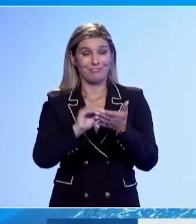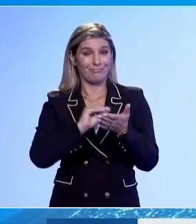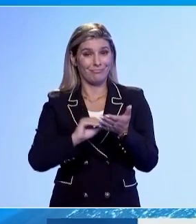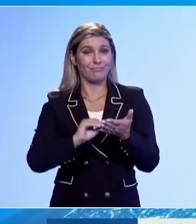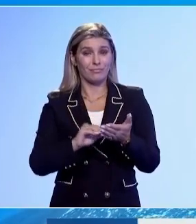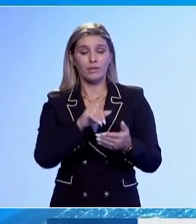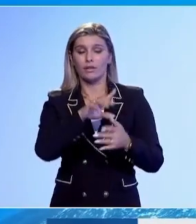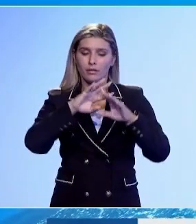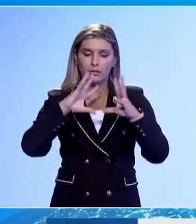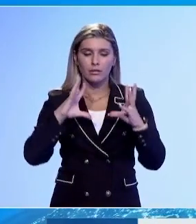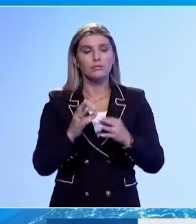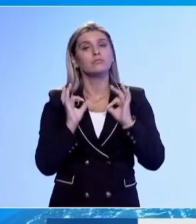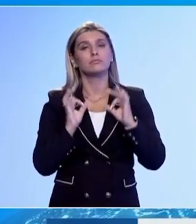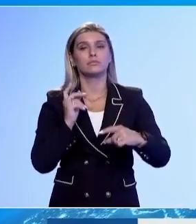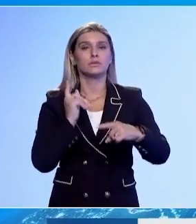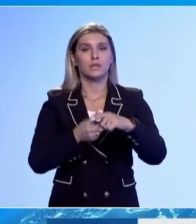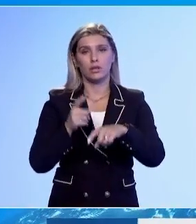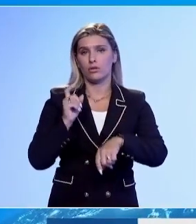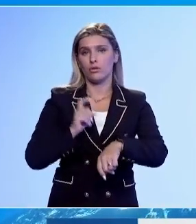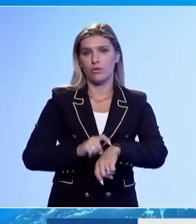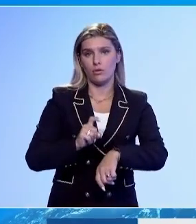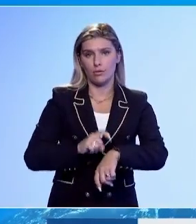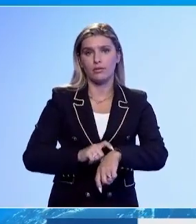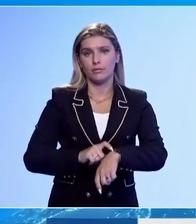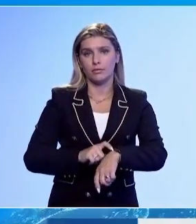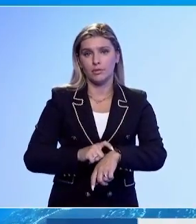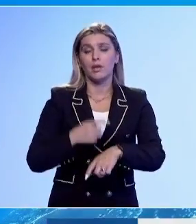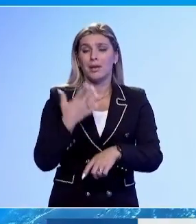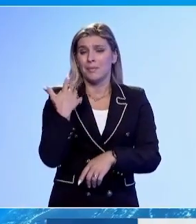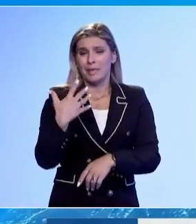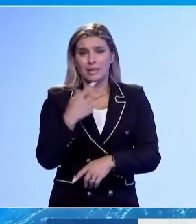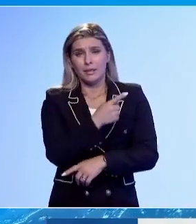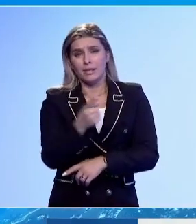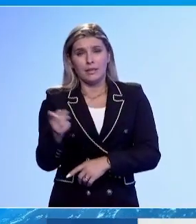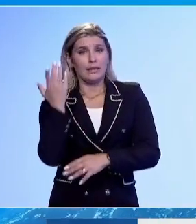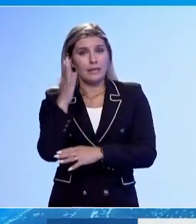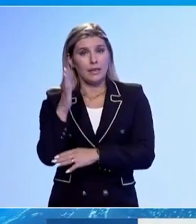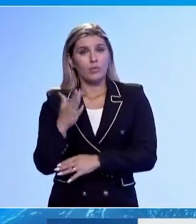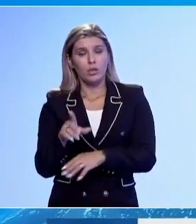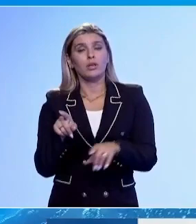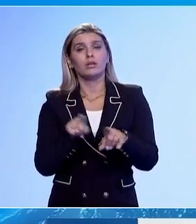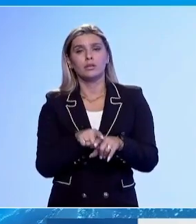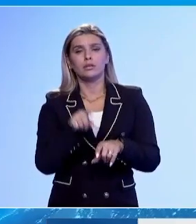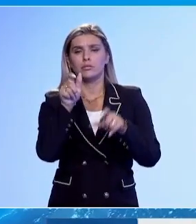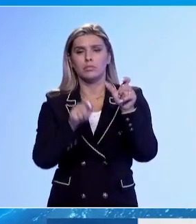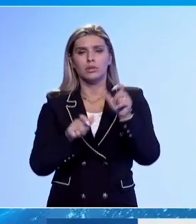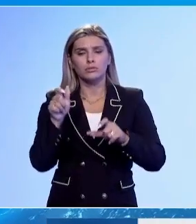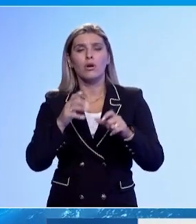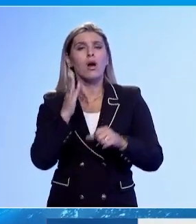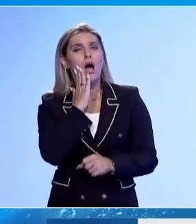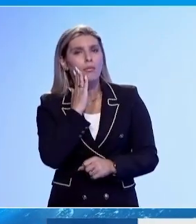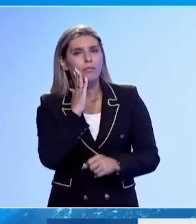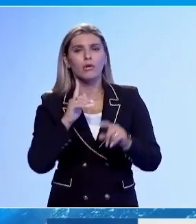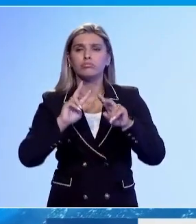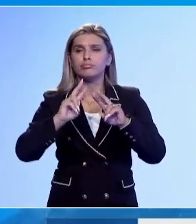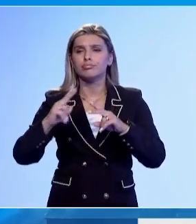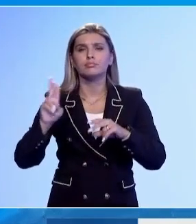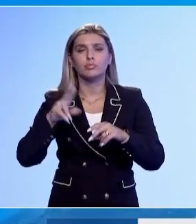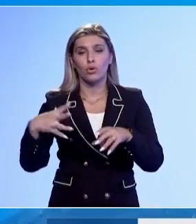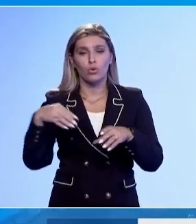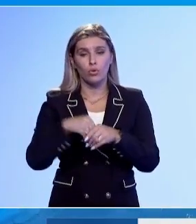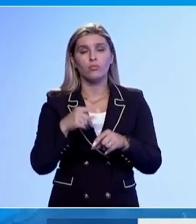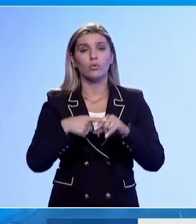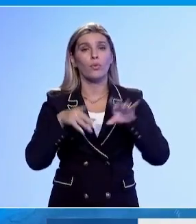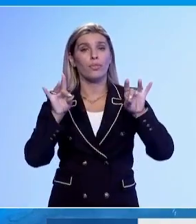e mirë në kohën e duhur. Ndërkohë mbi 50 deputet, në mesin e tyre edhe senator e kongresist amerikan, 10 kryetar